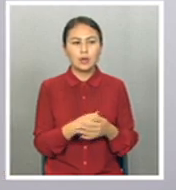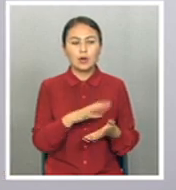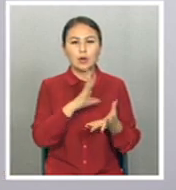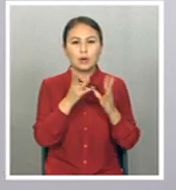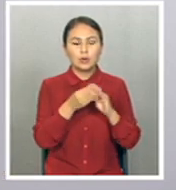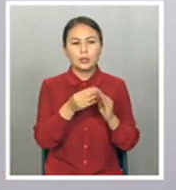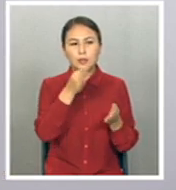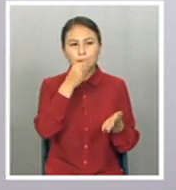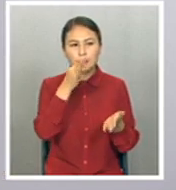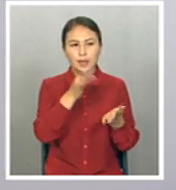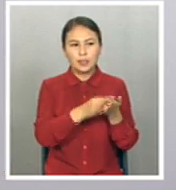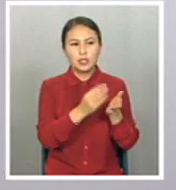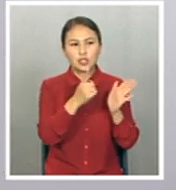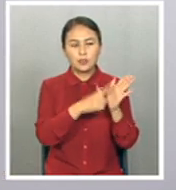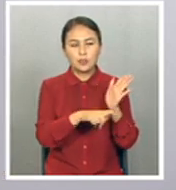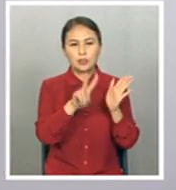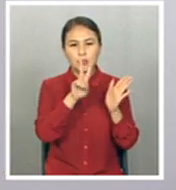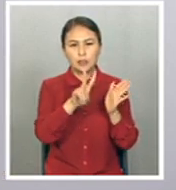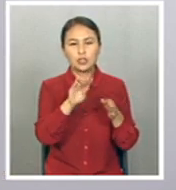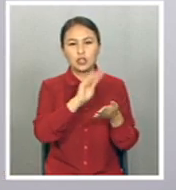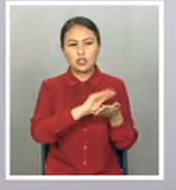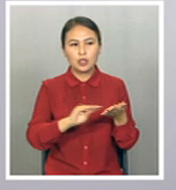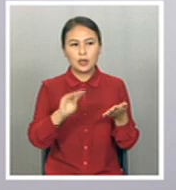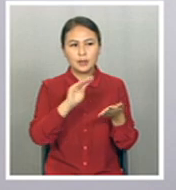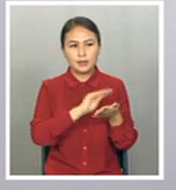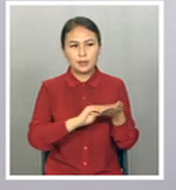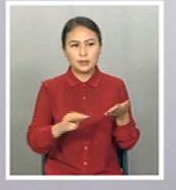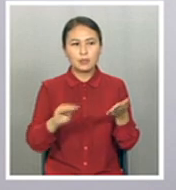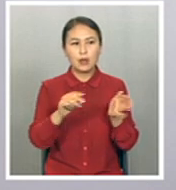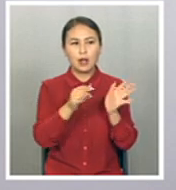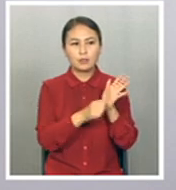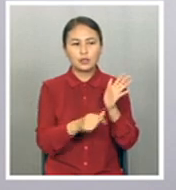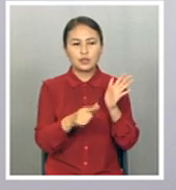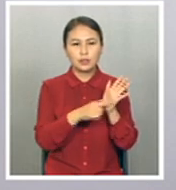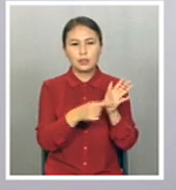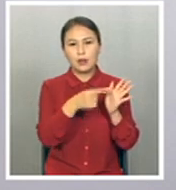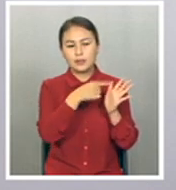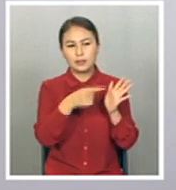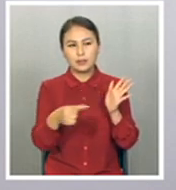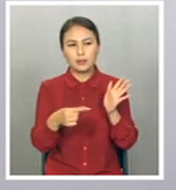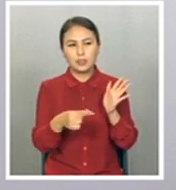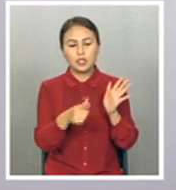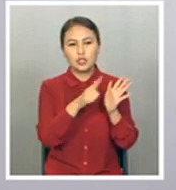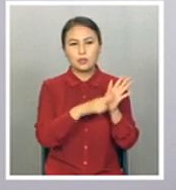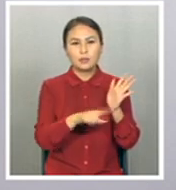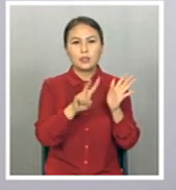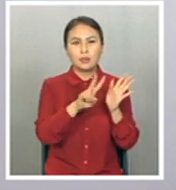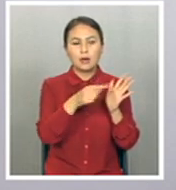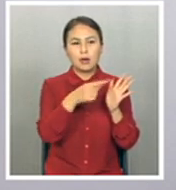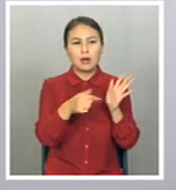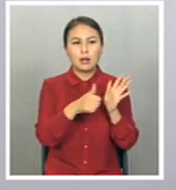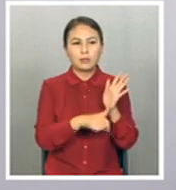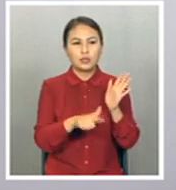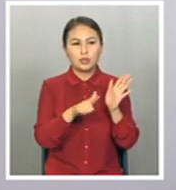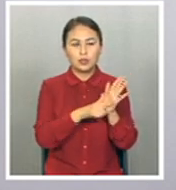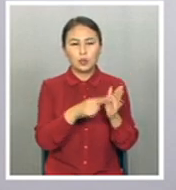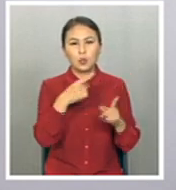мәнін, яғни мына 72-ні жазып, одан 67-ні азайтамыз. Бұл жерде 67 дегеніміз не еді? Ол